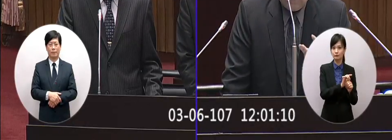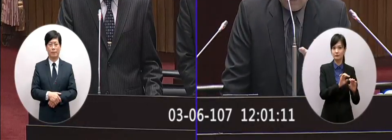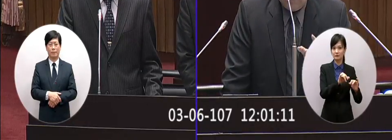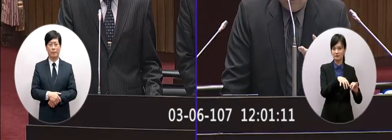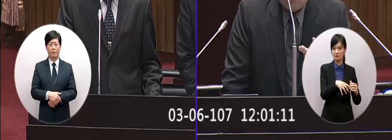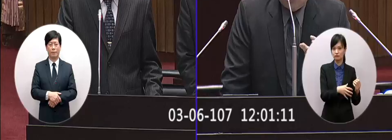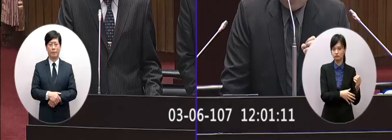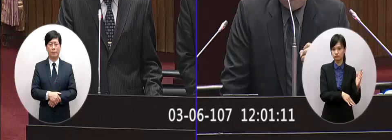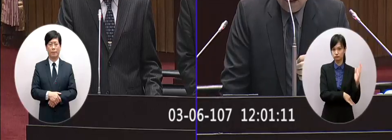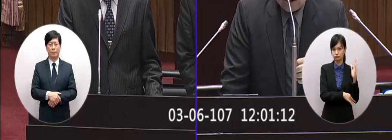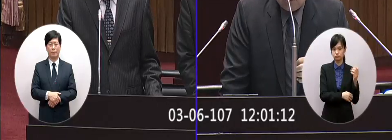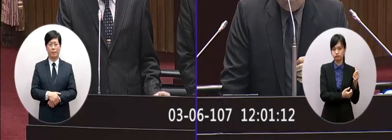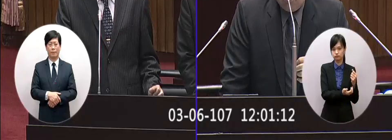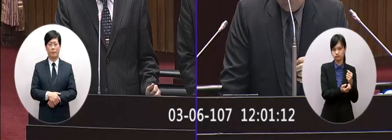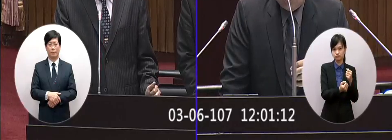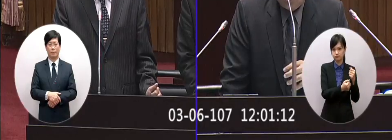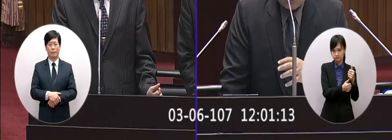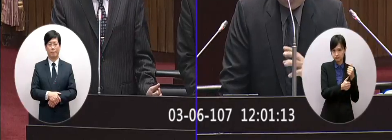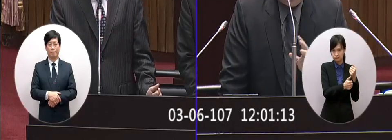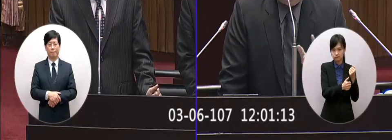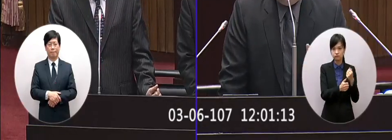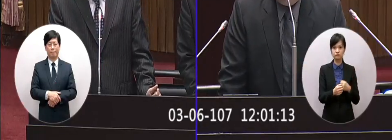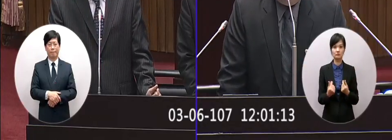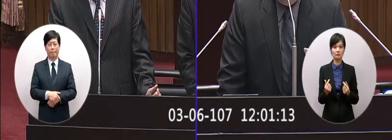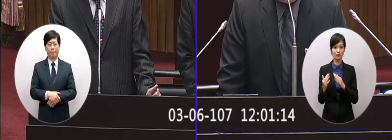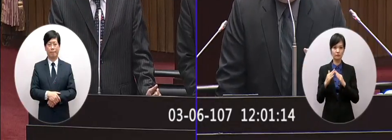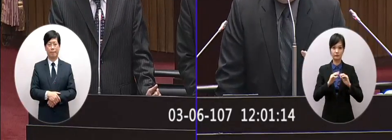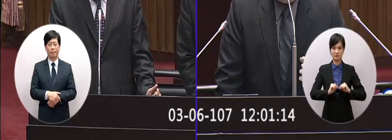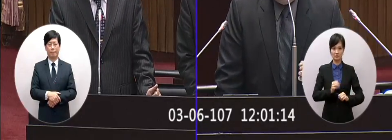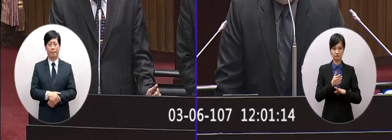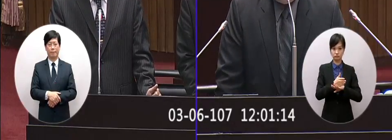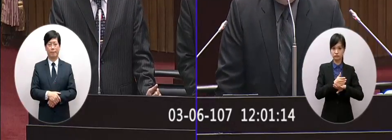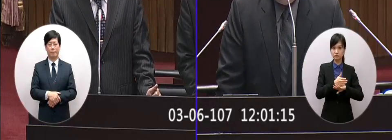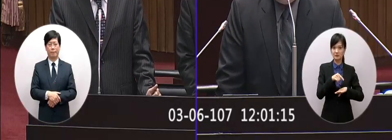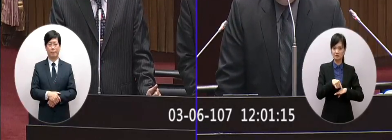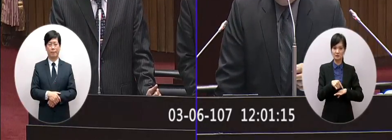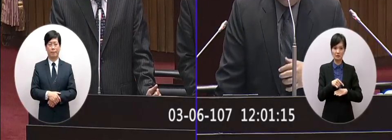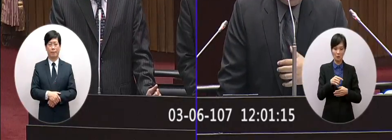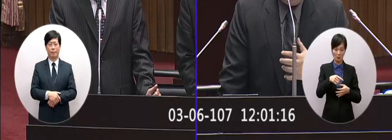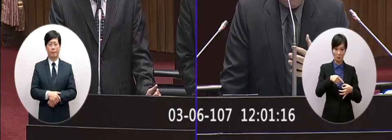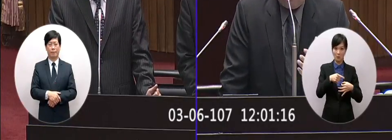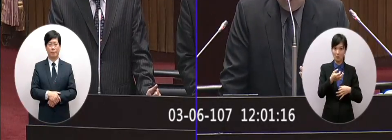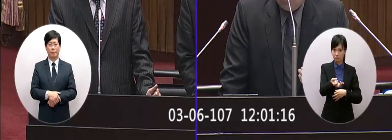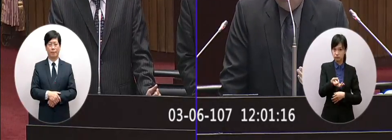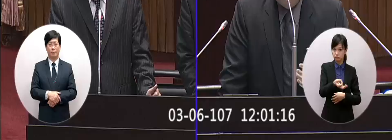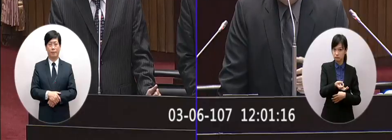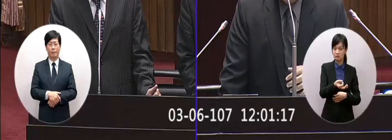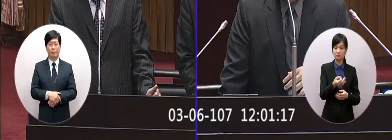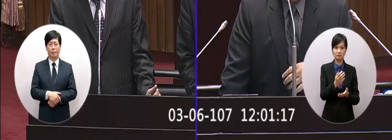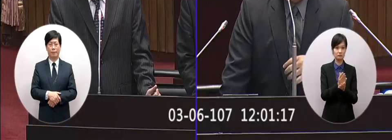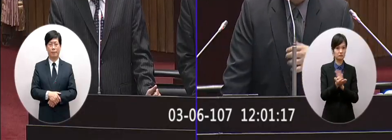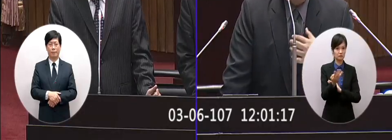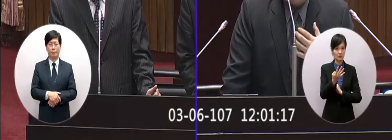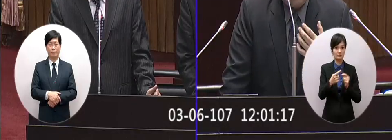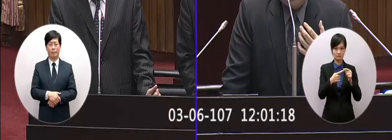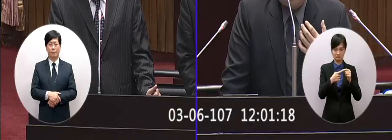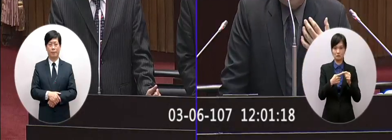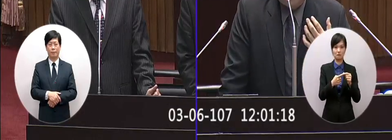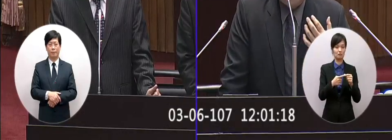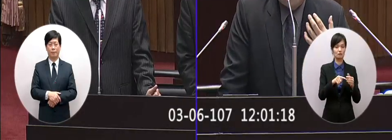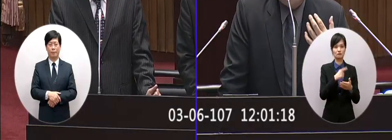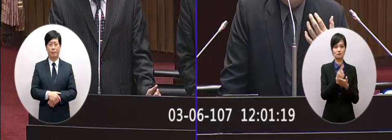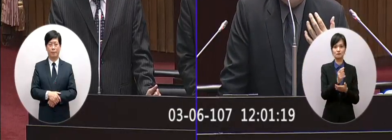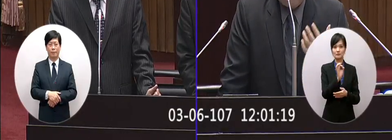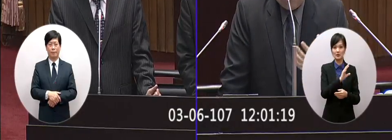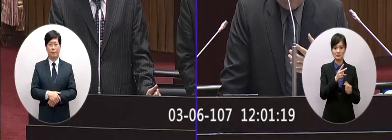我们单单一个富康巴士就有4种不同的收费方式，好，有完全免费的，有政府收有